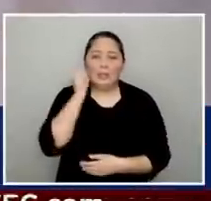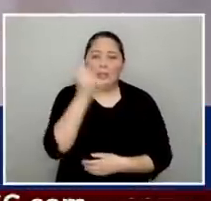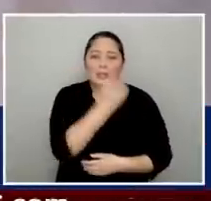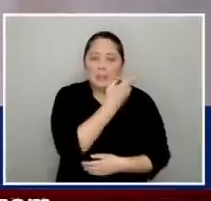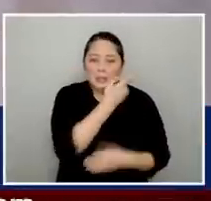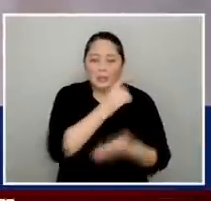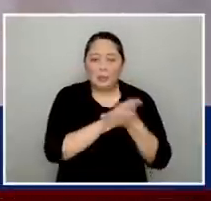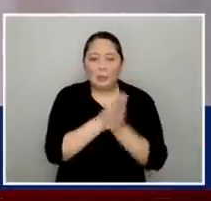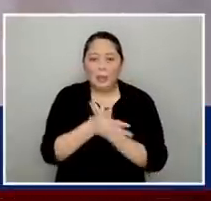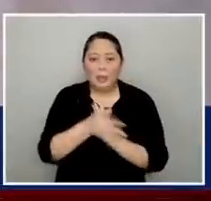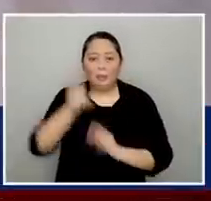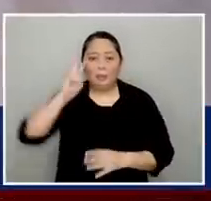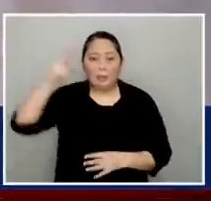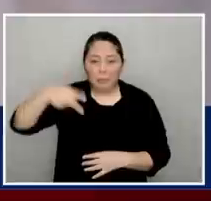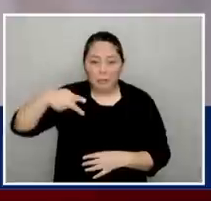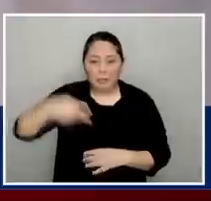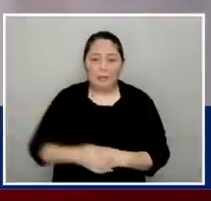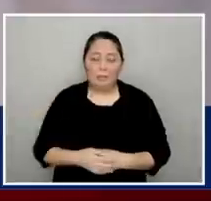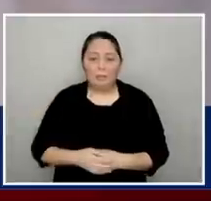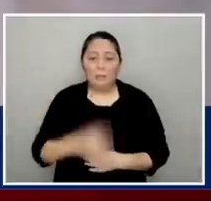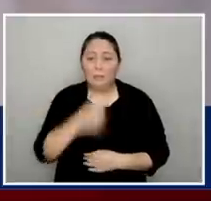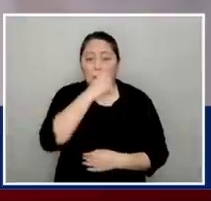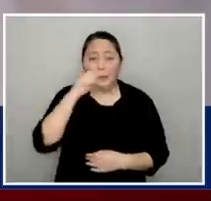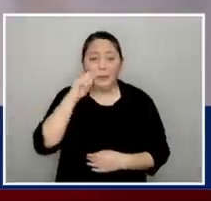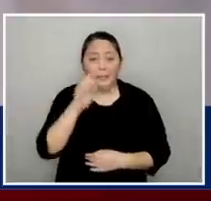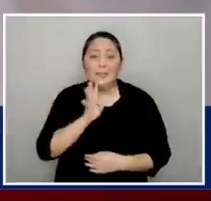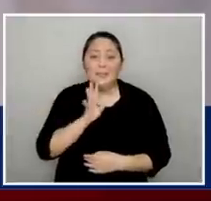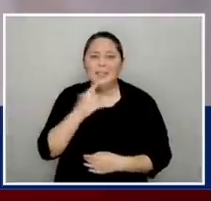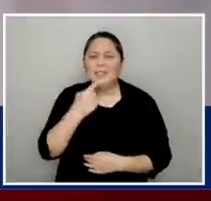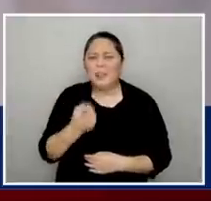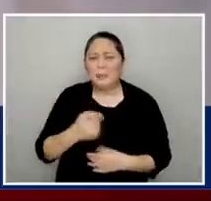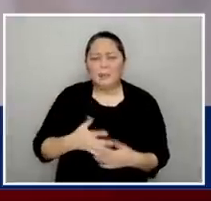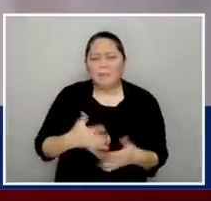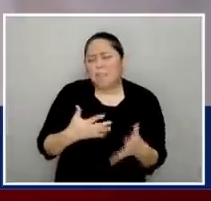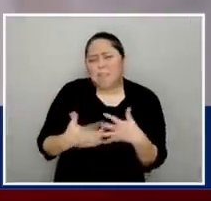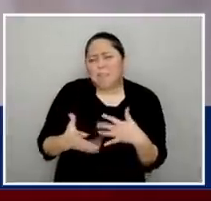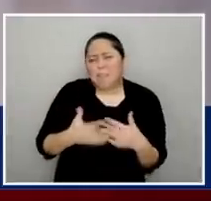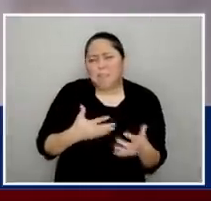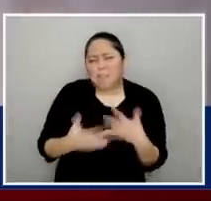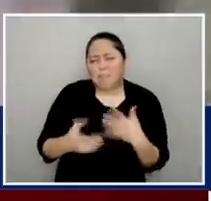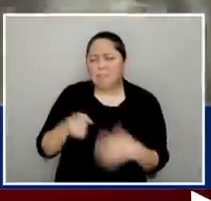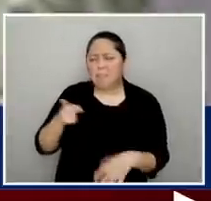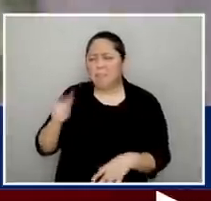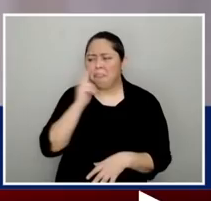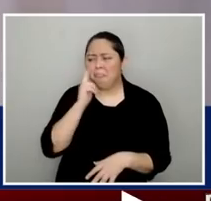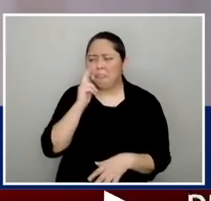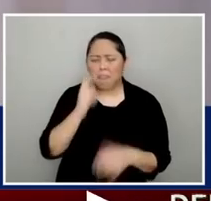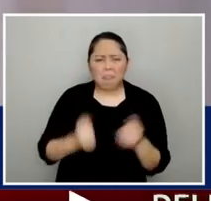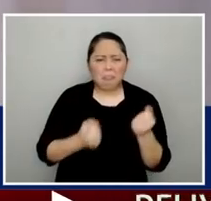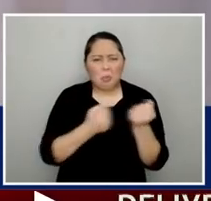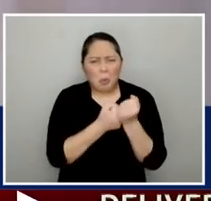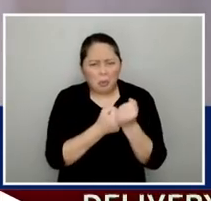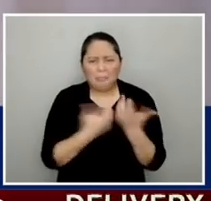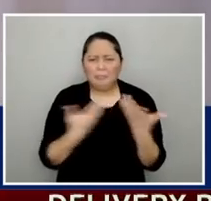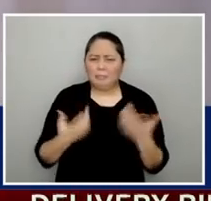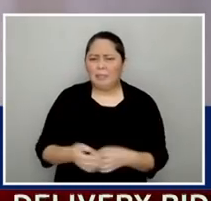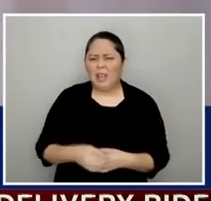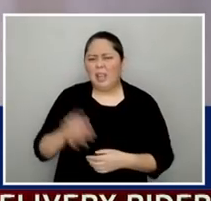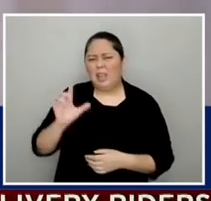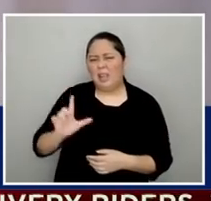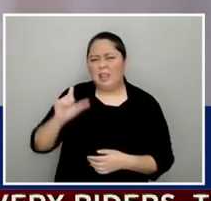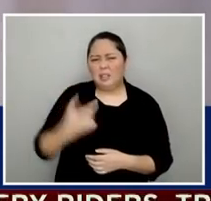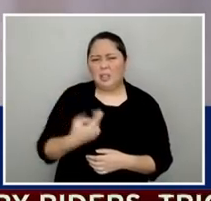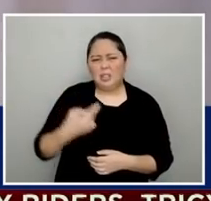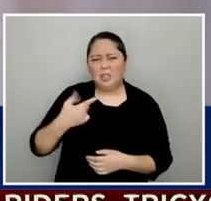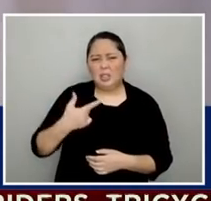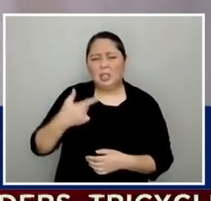Whether endorsement o hindi ng kahit sinong local government official or national government official, it all boils down to the endorsement